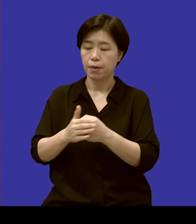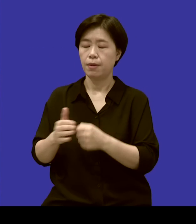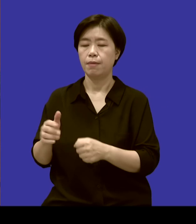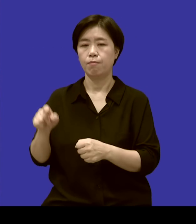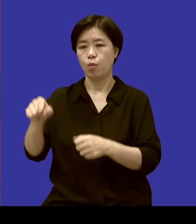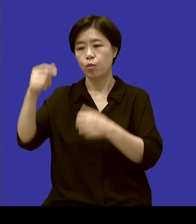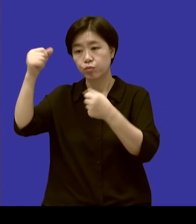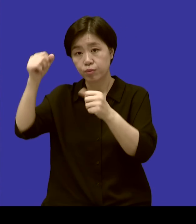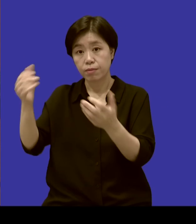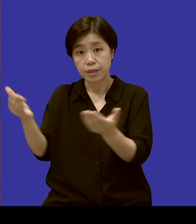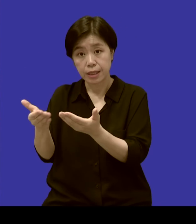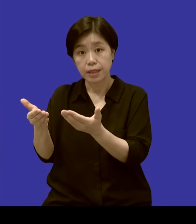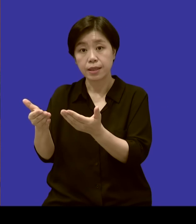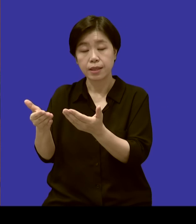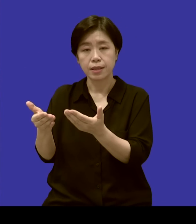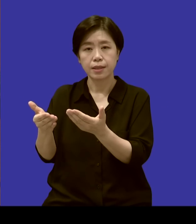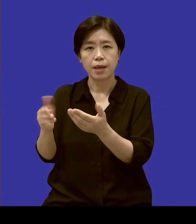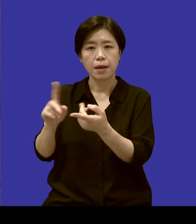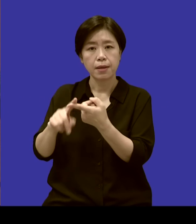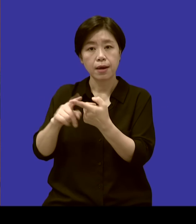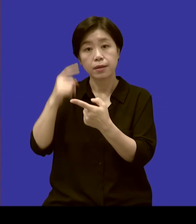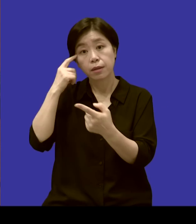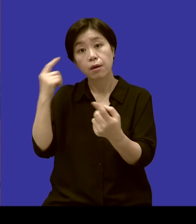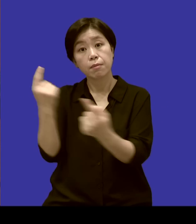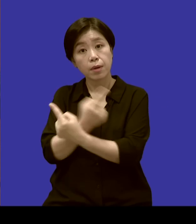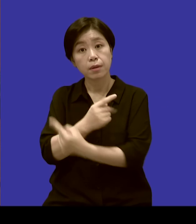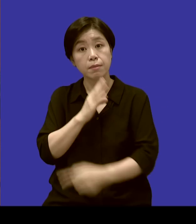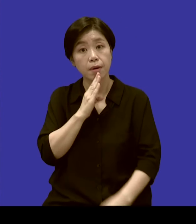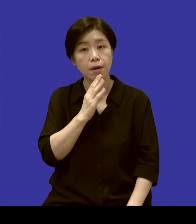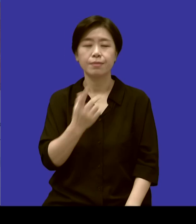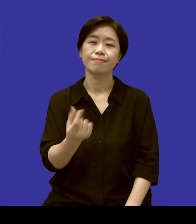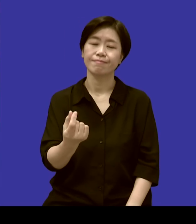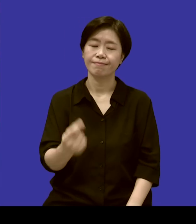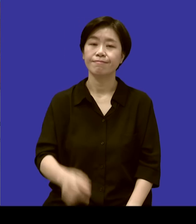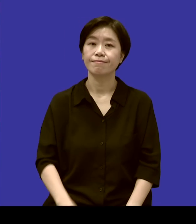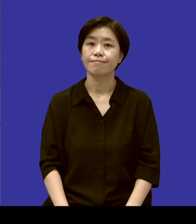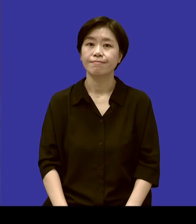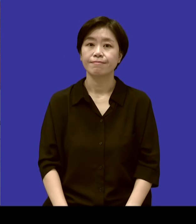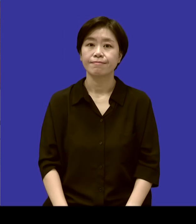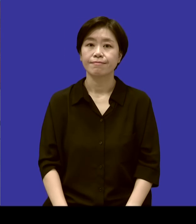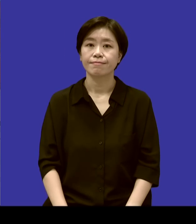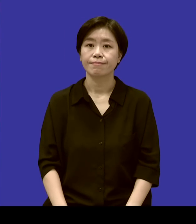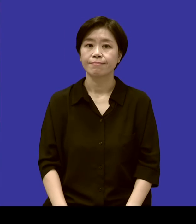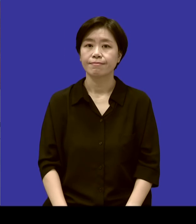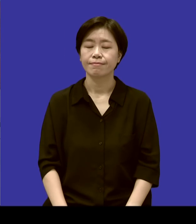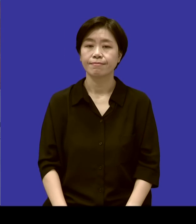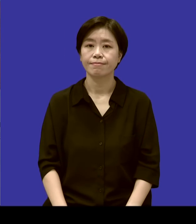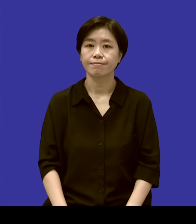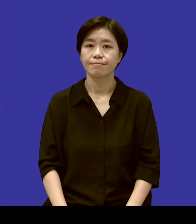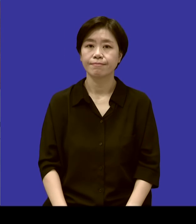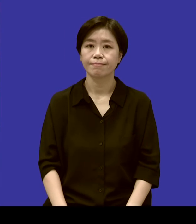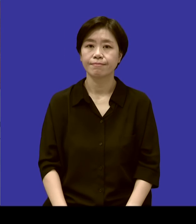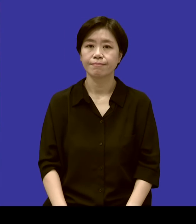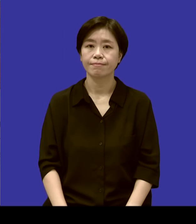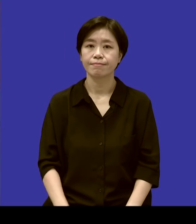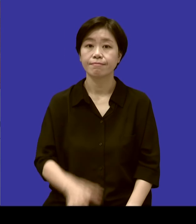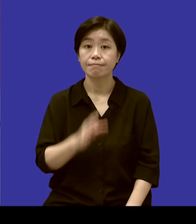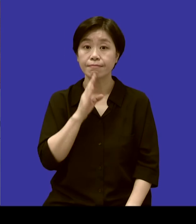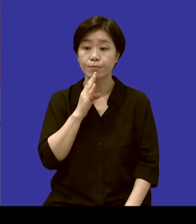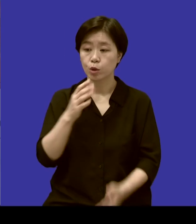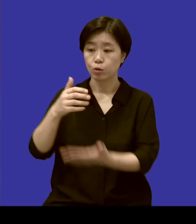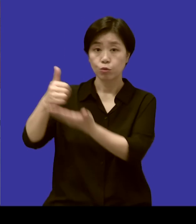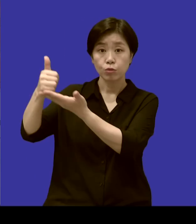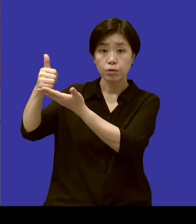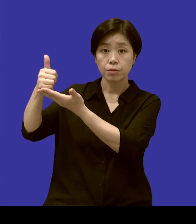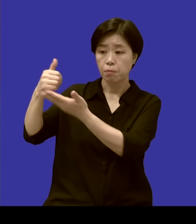때의 그 작품을 바라보는 시선도 많이 달라졌을 것 같아요. 네, 맞아요. 그건 너무 중요한 건데 네. 그동안 주님을